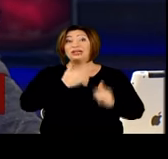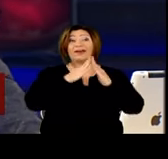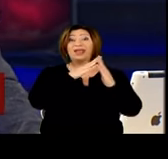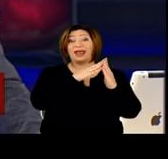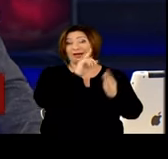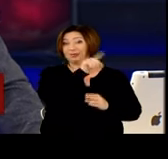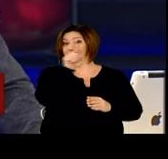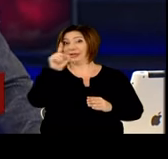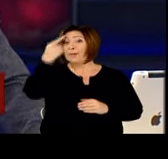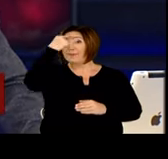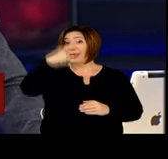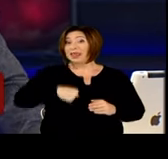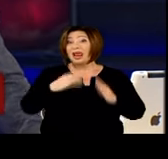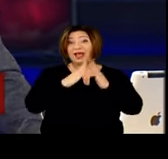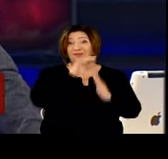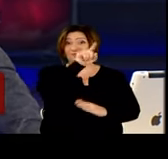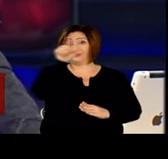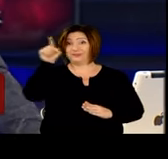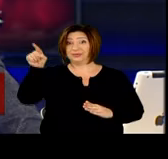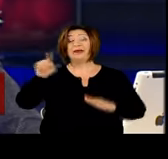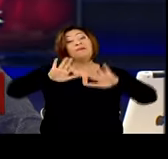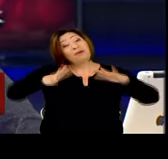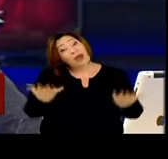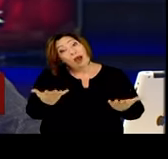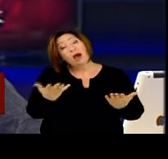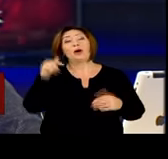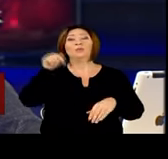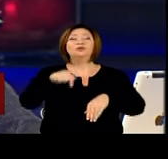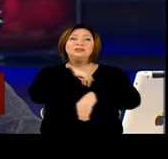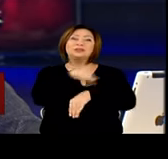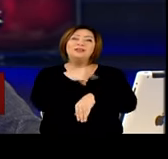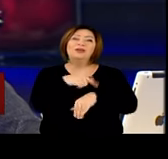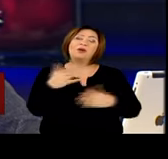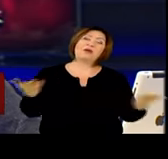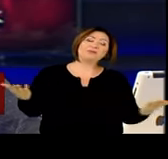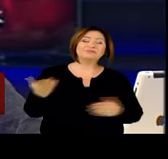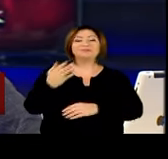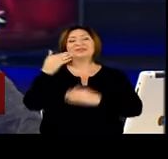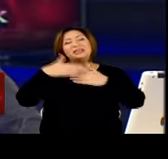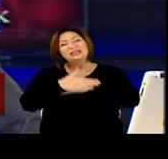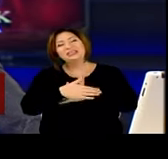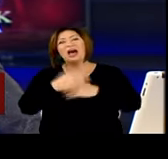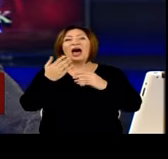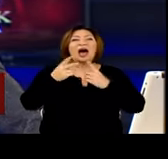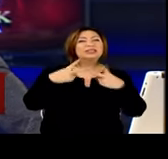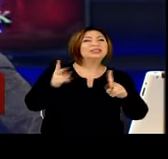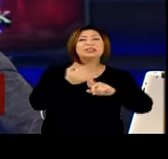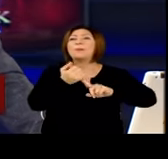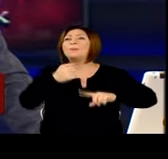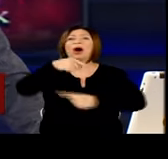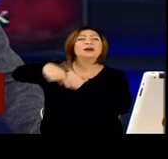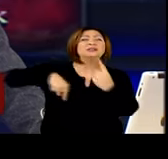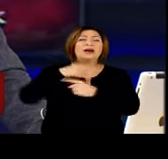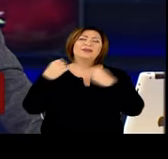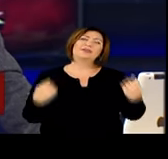evlerine, bekar evlerine ya da bu saatte öyle çıkıp da gece açık kebapçı arayacak